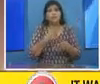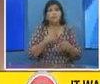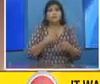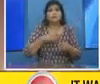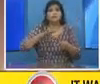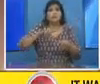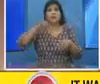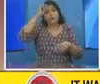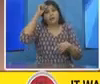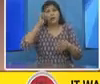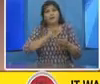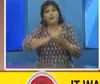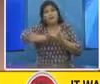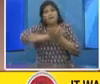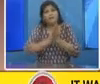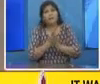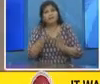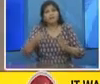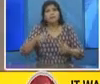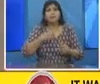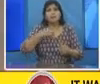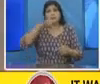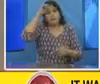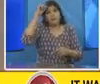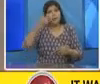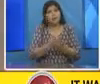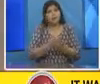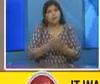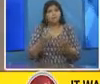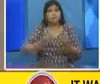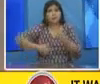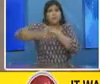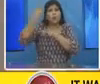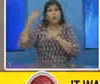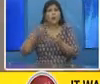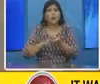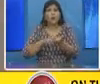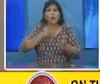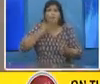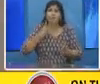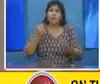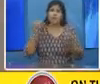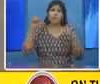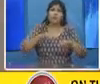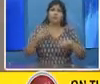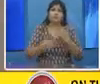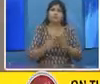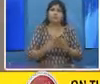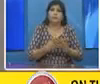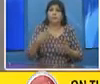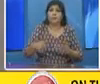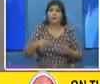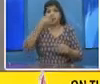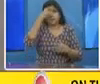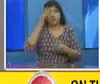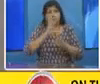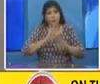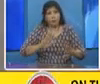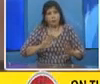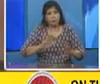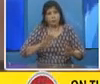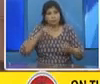संरचना ही नष्ट हो जाएगी, भारत की संस्कृति ही समाप्त हो जाएगी। लेकिन इन संकटों से